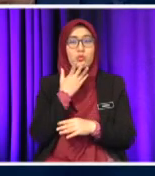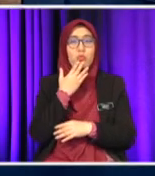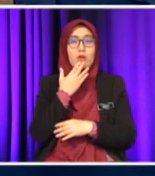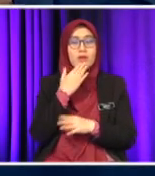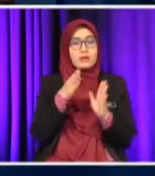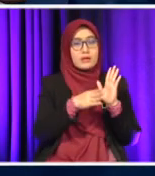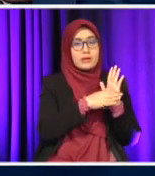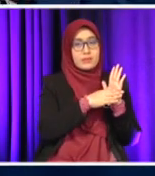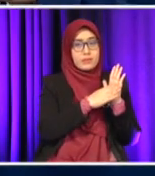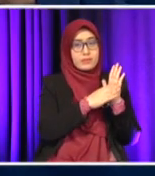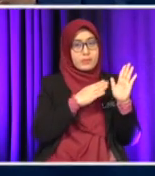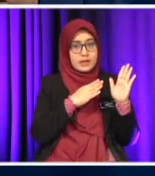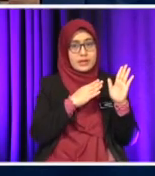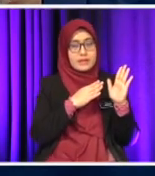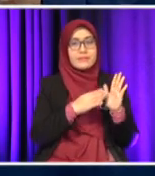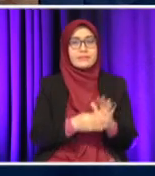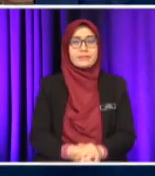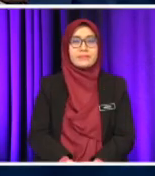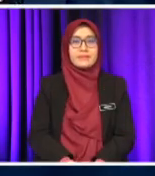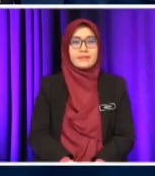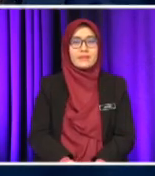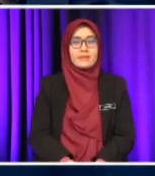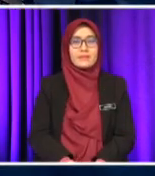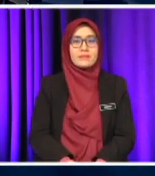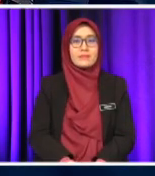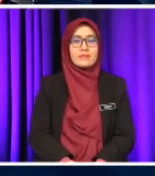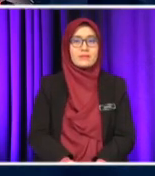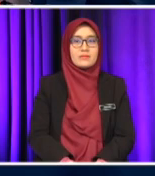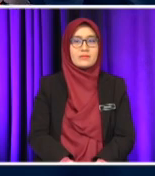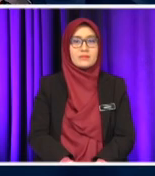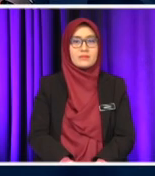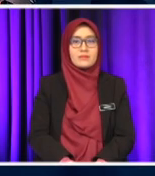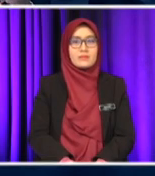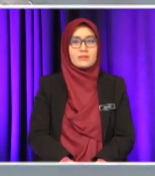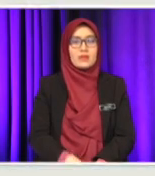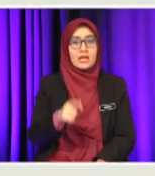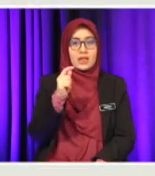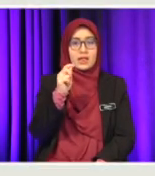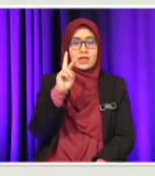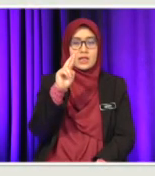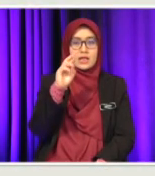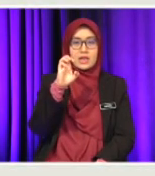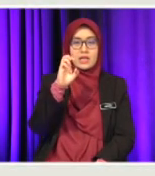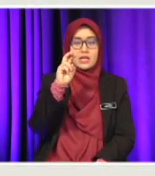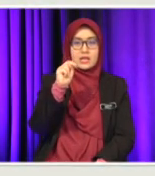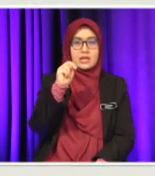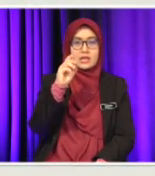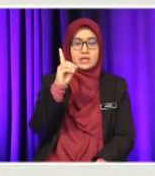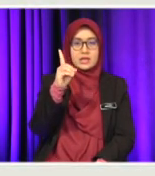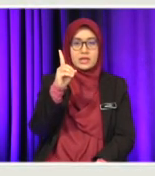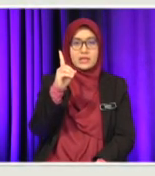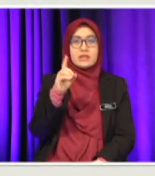Oke tren tadi disebut lupa saya menjadi satu faktor